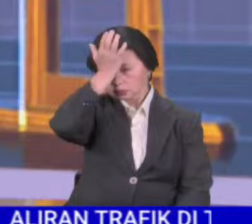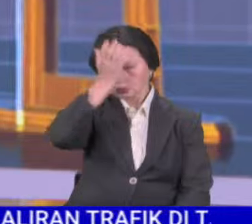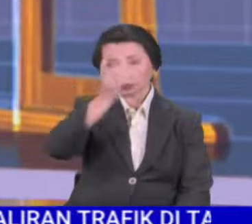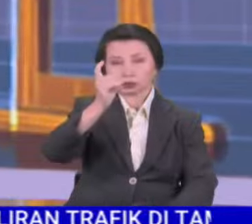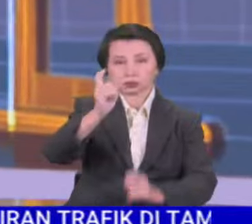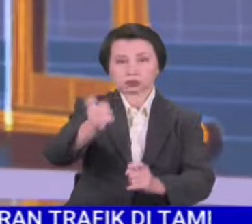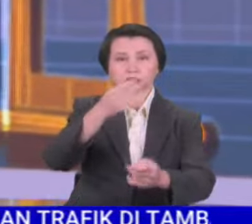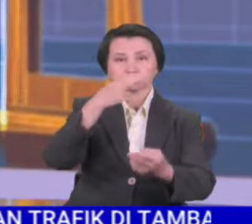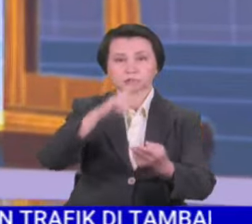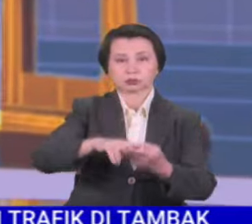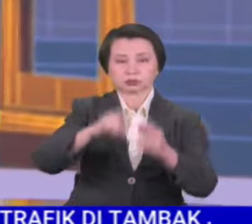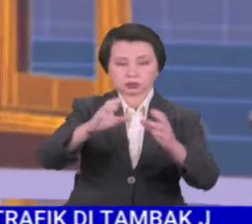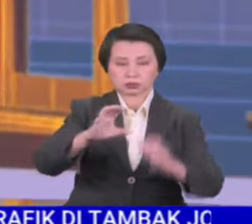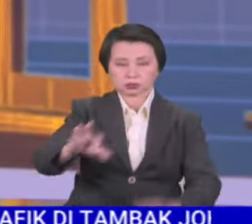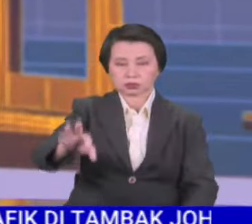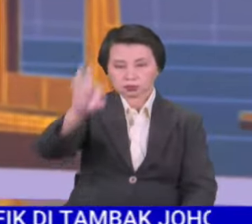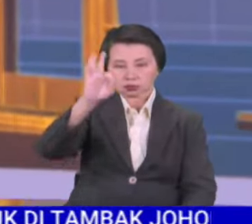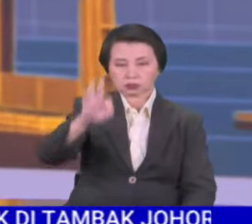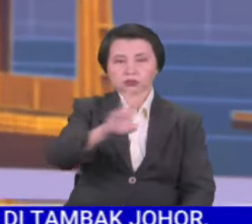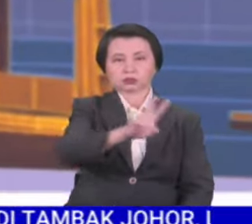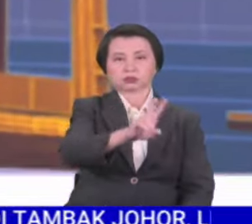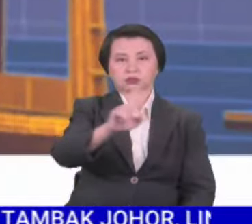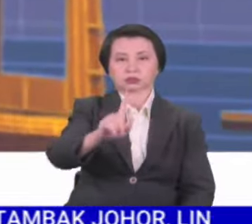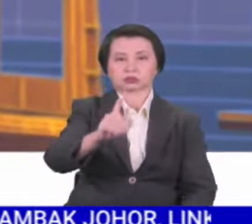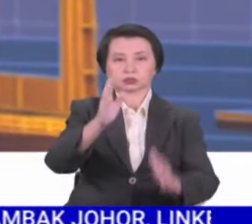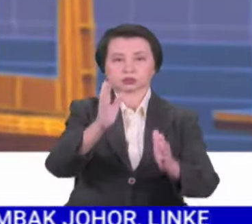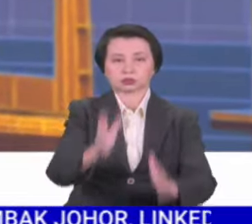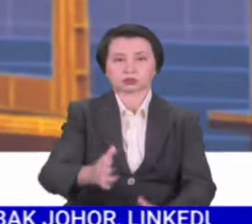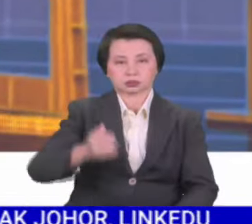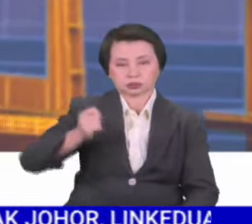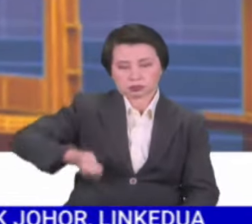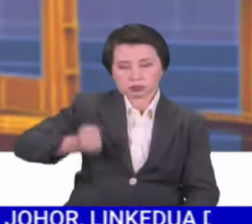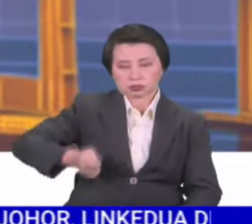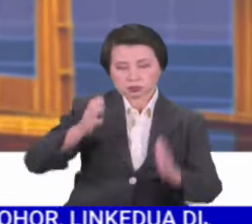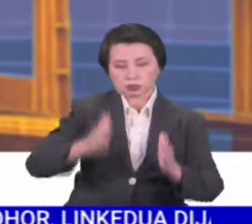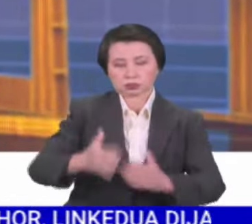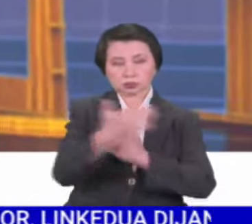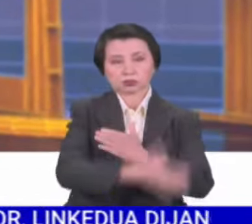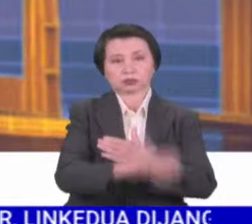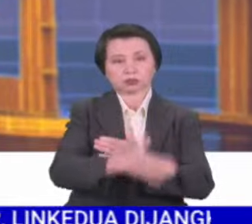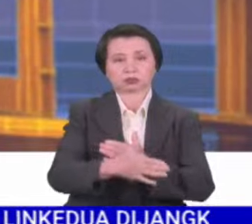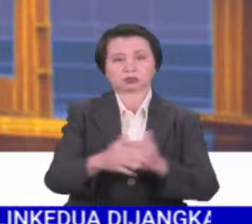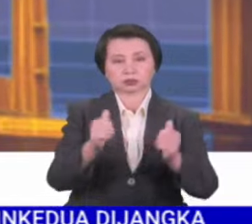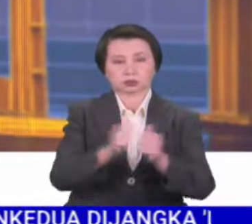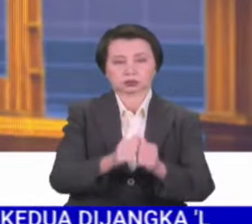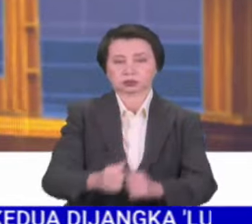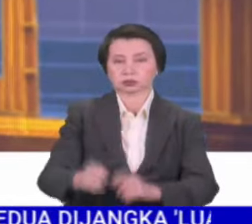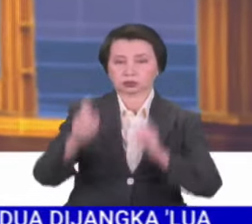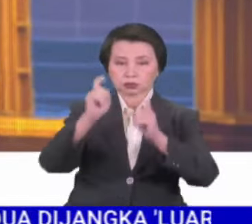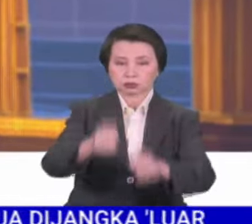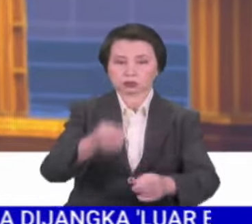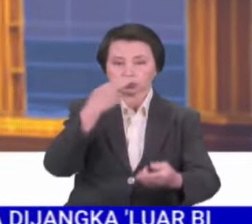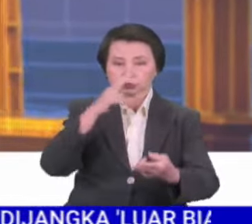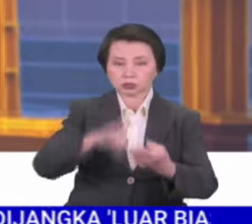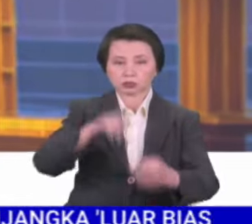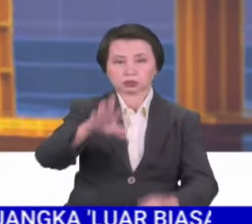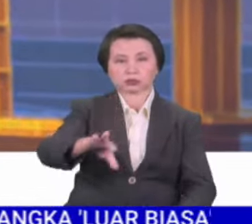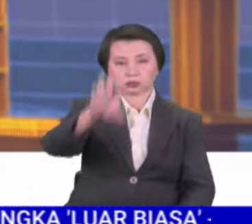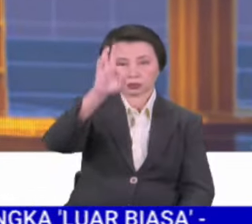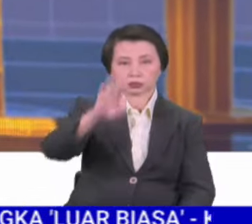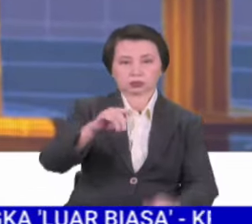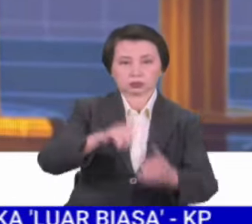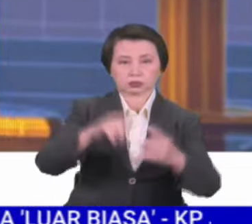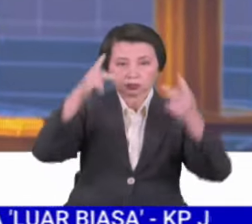surat cara pelantikan kepada 21 Hakim di Istana Negara istiadat dimulaikan dengan penganiayaan surat cara pelantikan